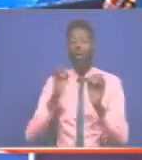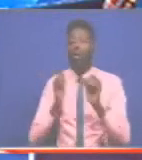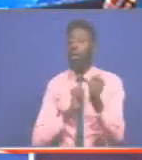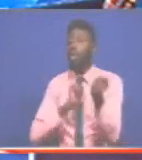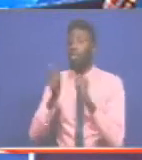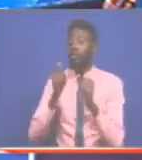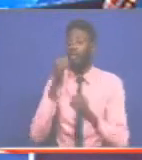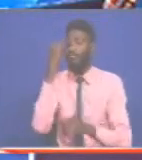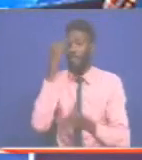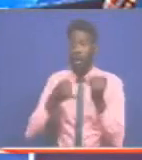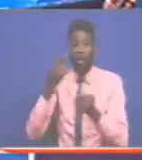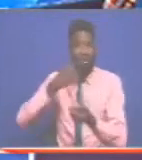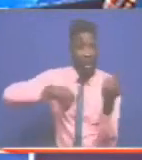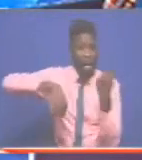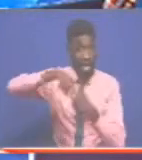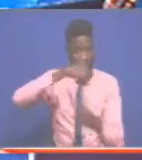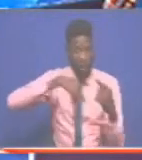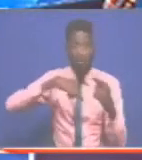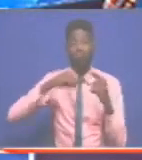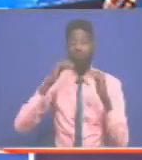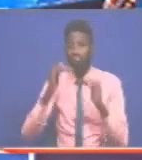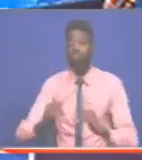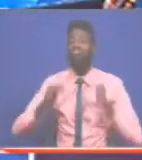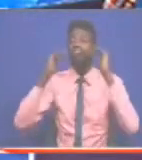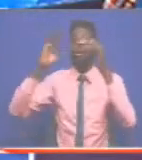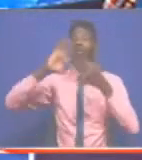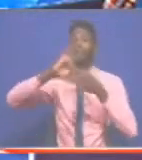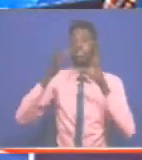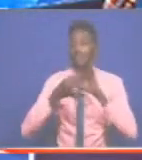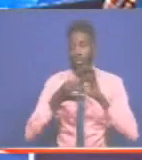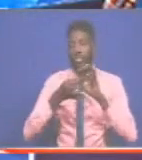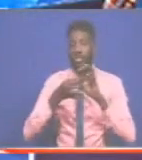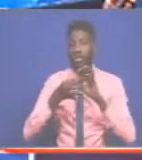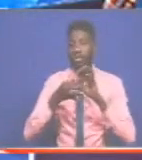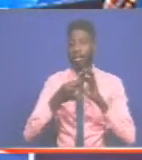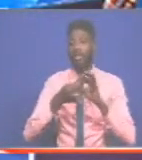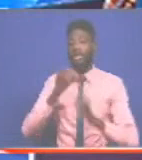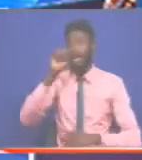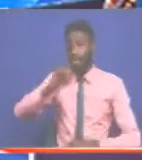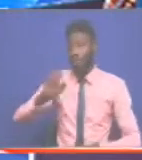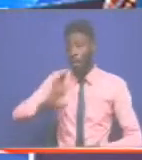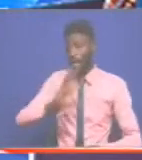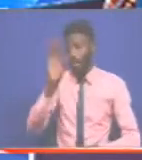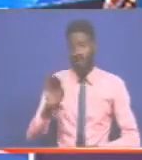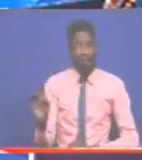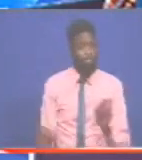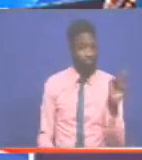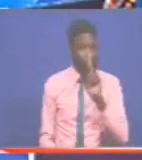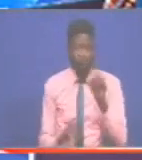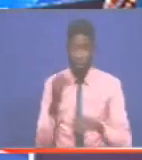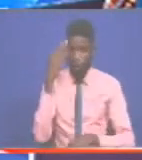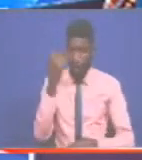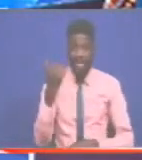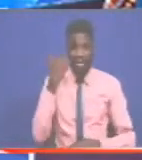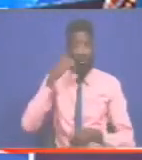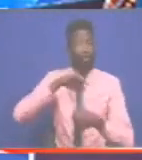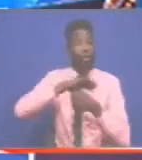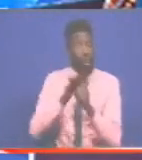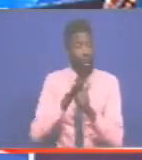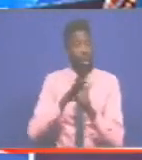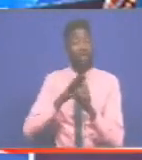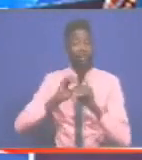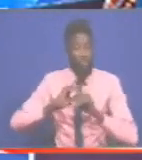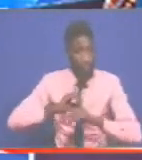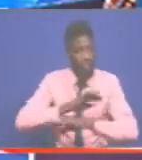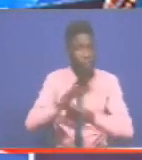ya mwisho ya kufuzu kwa michezo ya Olimpiki ya bara Afrika jijini Pretoria, Afrika Kusini, kwa ajili ya hofu ya kusambaa kwa virusi vya corona.